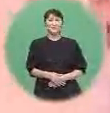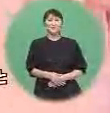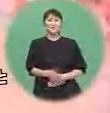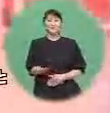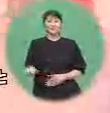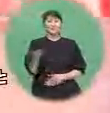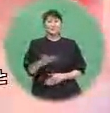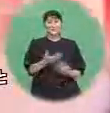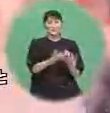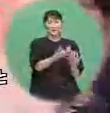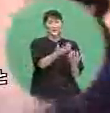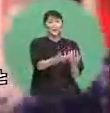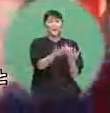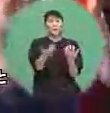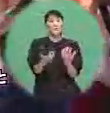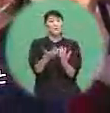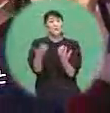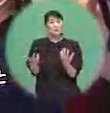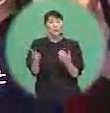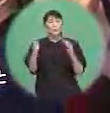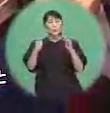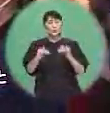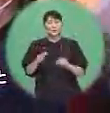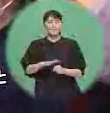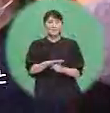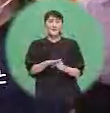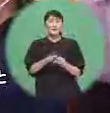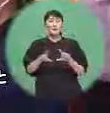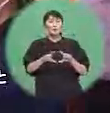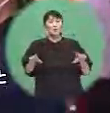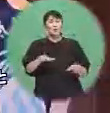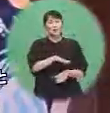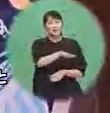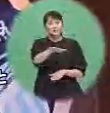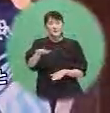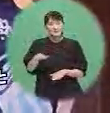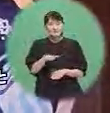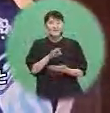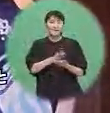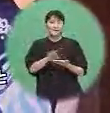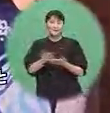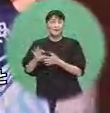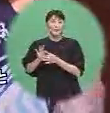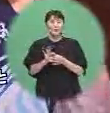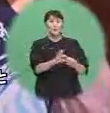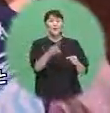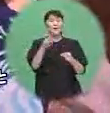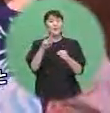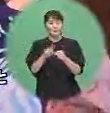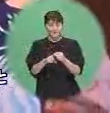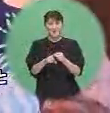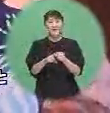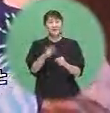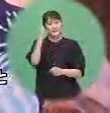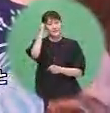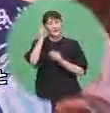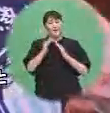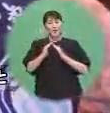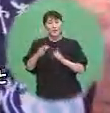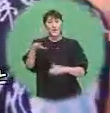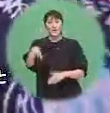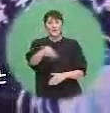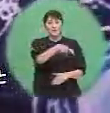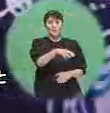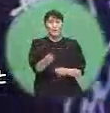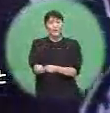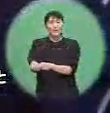そして文頭の儀では大切に公平にみんなで使い続けようと源泉の湯が各旅館に分け与